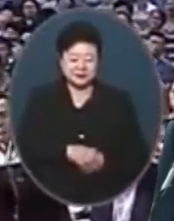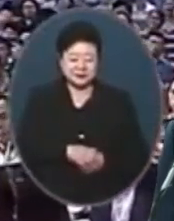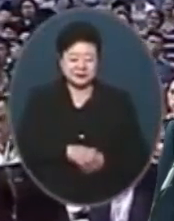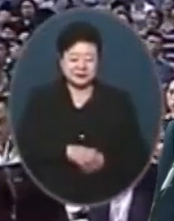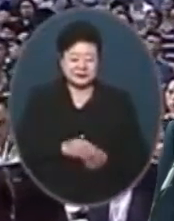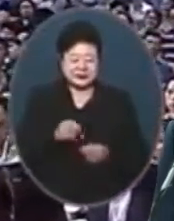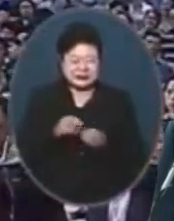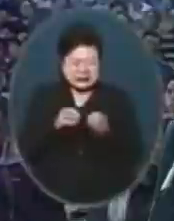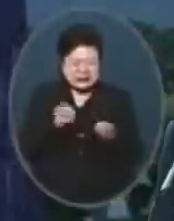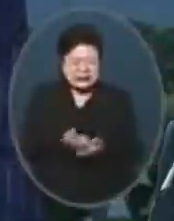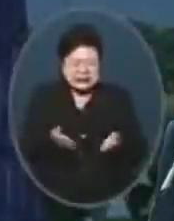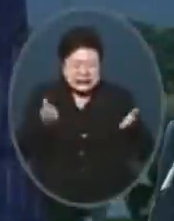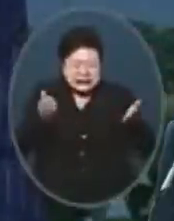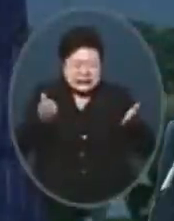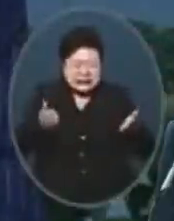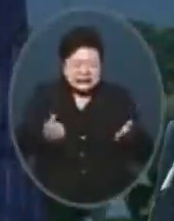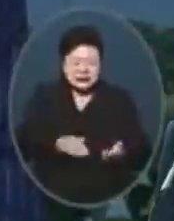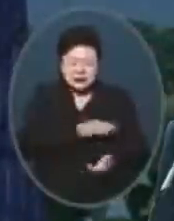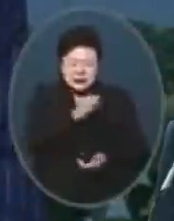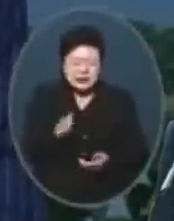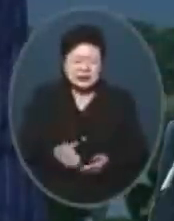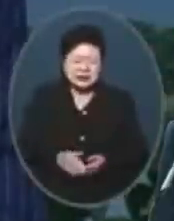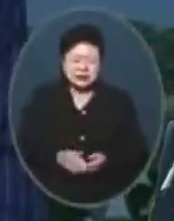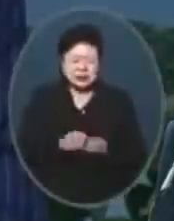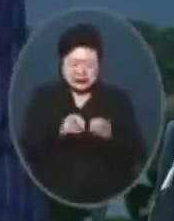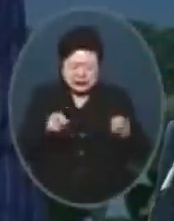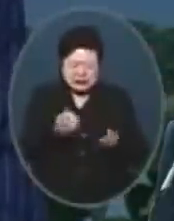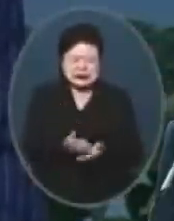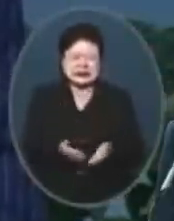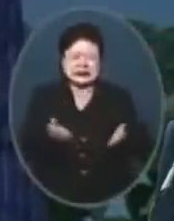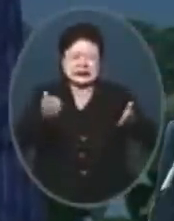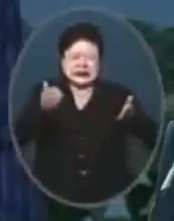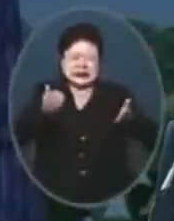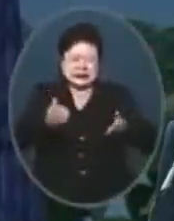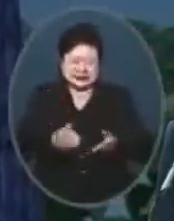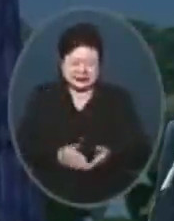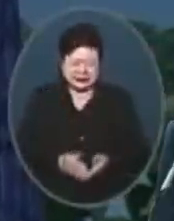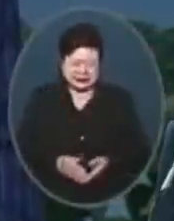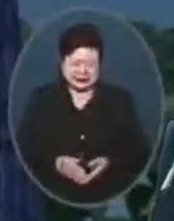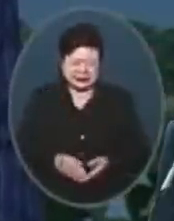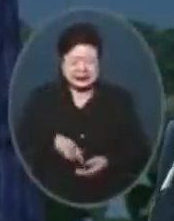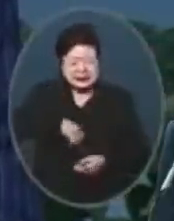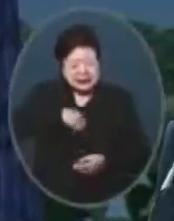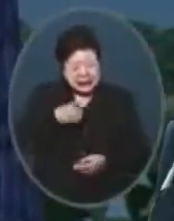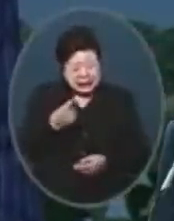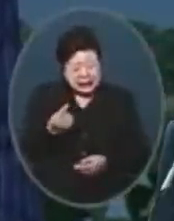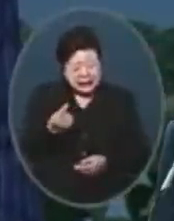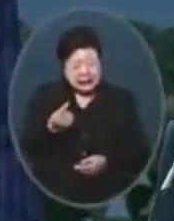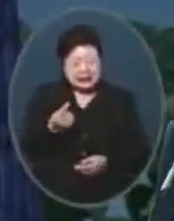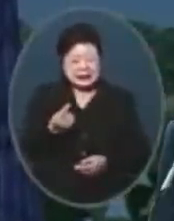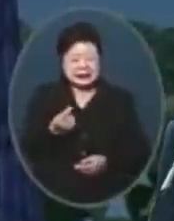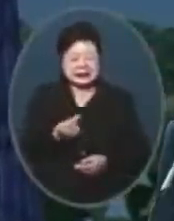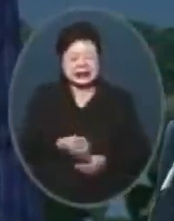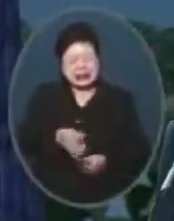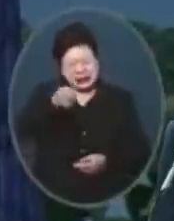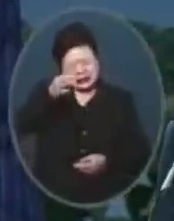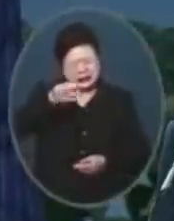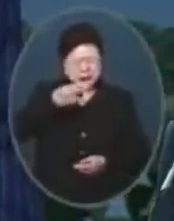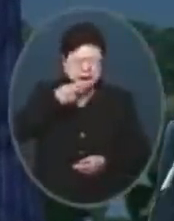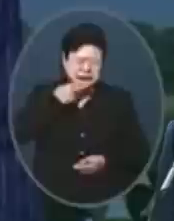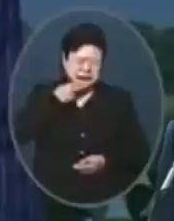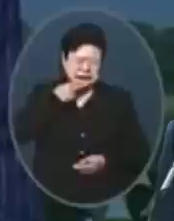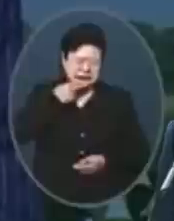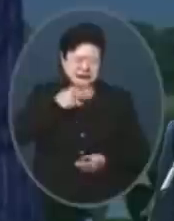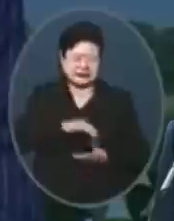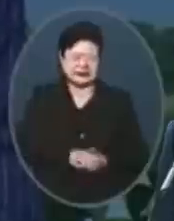질그릇입니다. 여러분 우리는 다 질그릇으로서 이 질그릇 자체는 가치도 없고